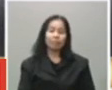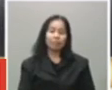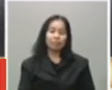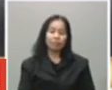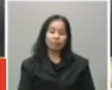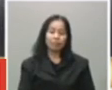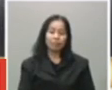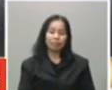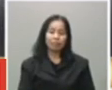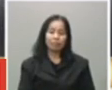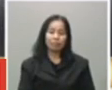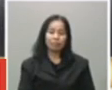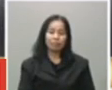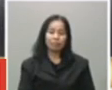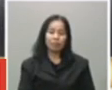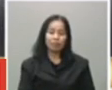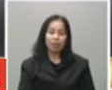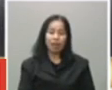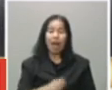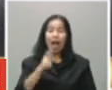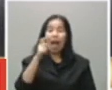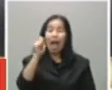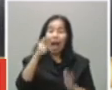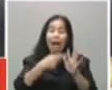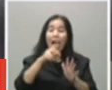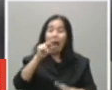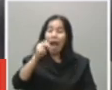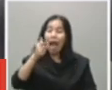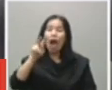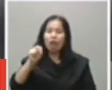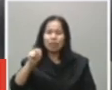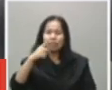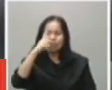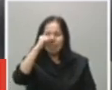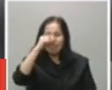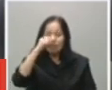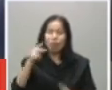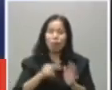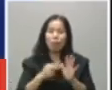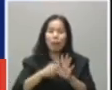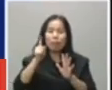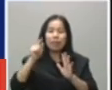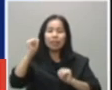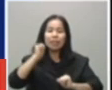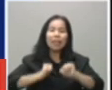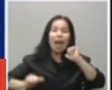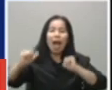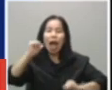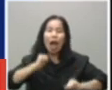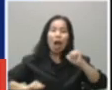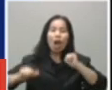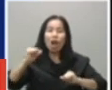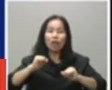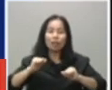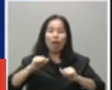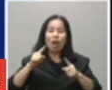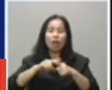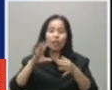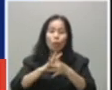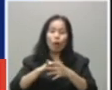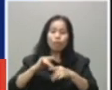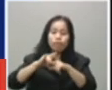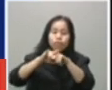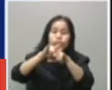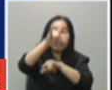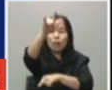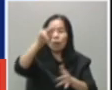ครับธานอสเนี่ยเขาเป็นตัวละครในภาพยนตร์เรื่องอเวนเจอร์ครับคุม